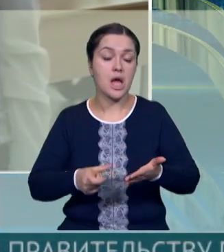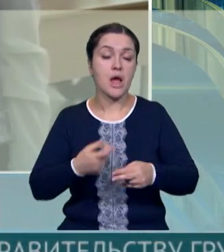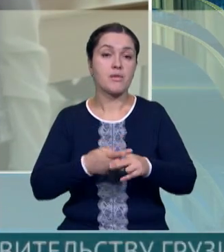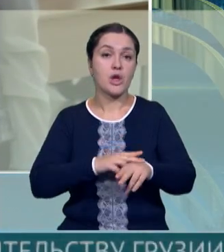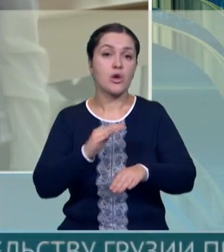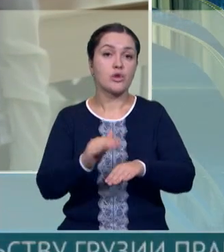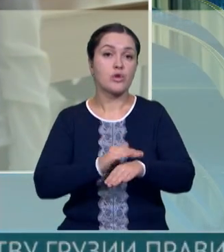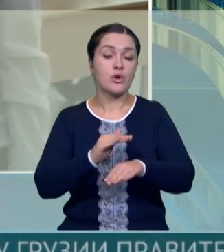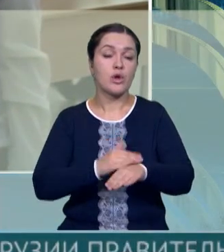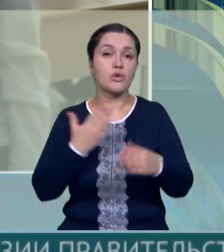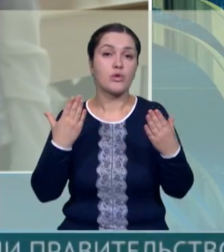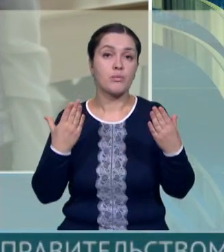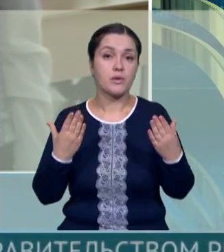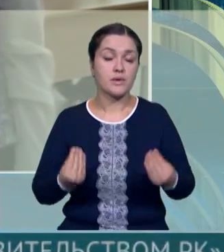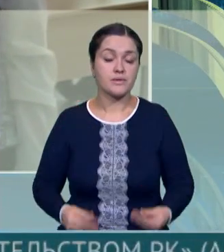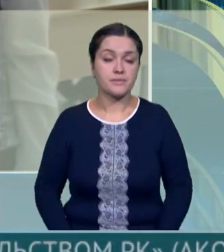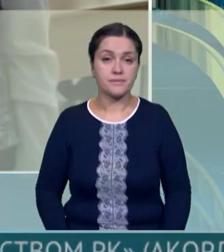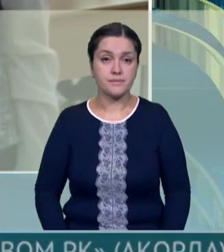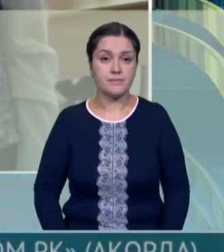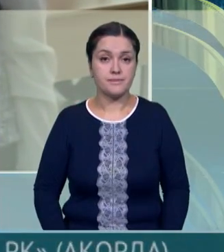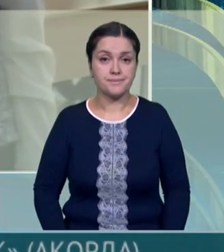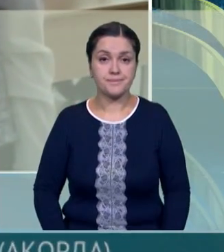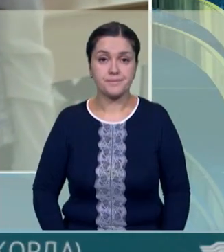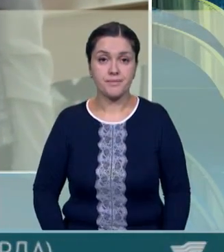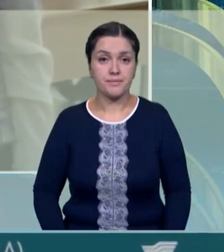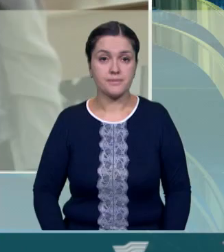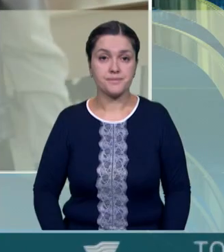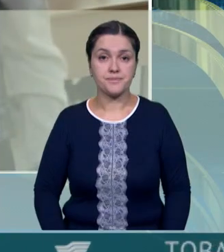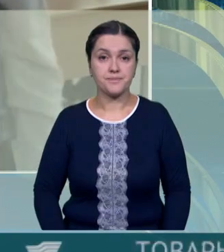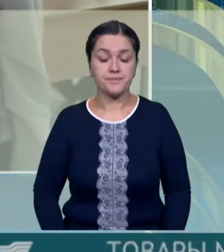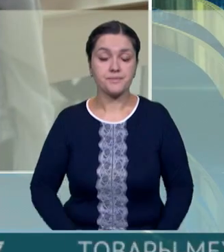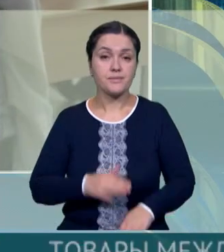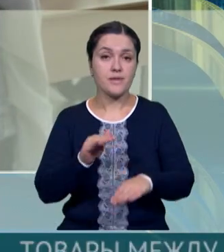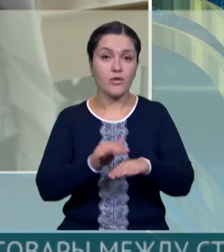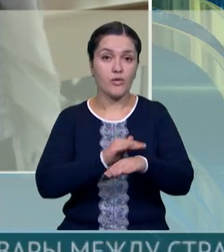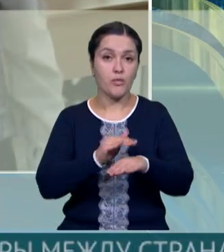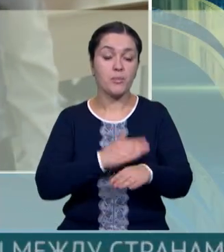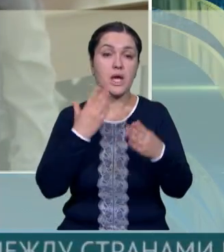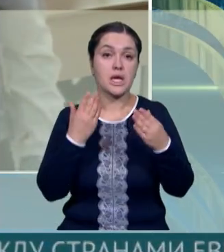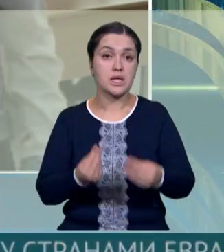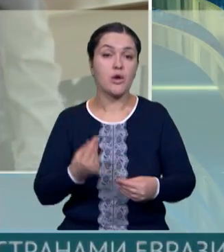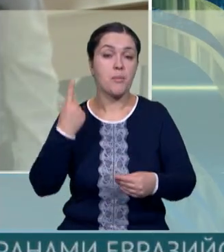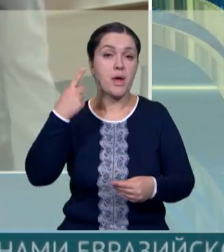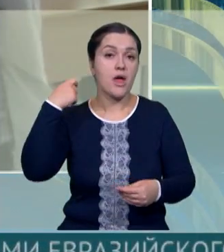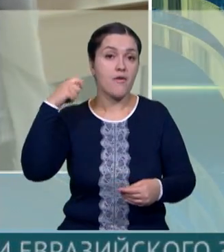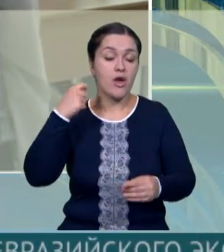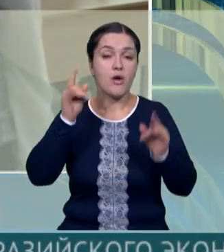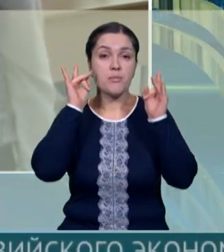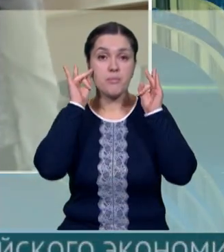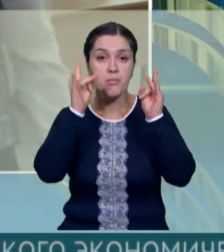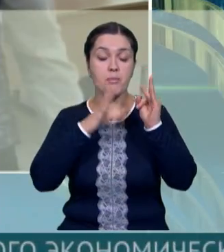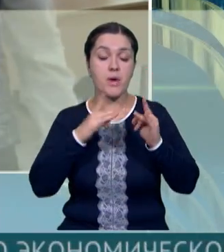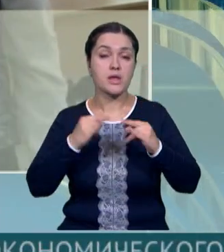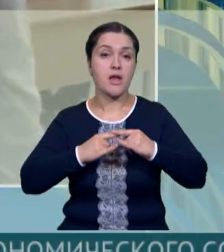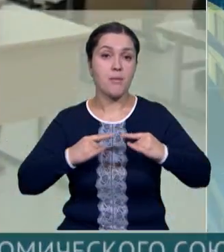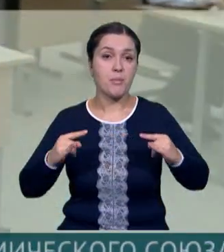в регионе Лейла Уэсова. Лейла, добрый день. Добрый день, Салтанат. Первый звонок уже прозвенел. За парты